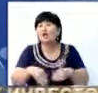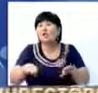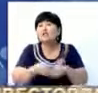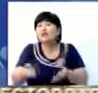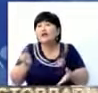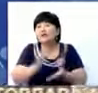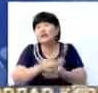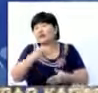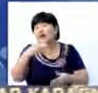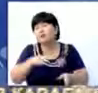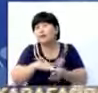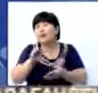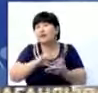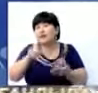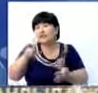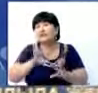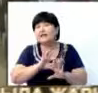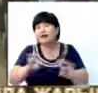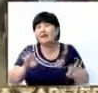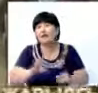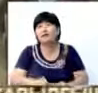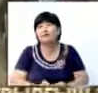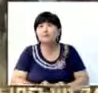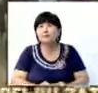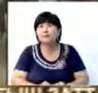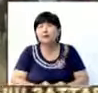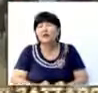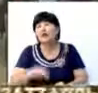танысты. Тақырыпты толығырақ тілшіміз тарқатады.